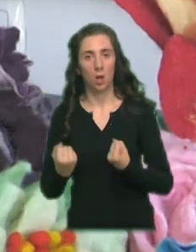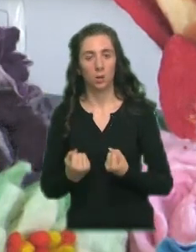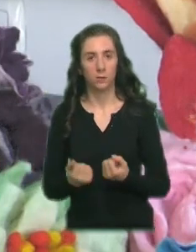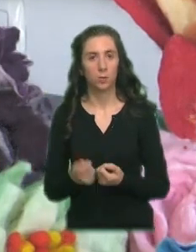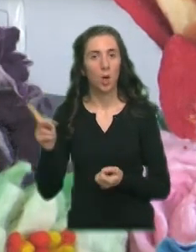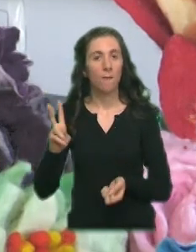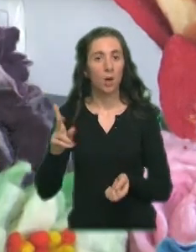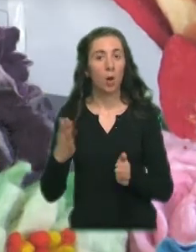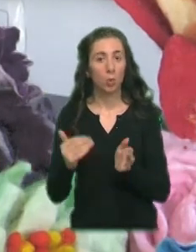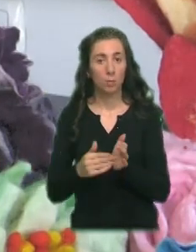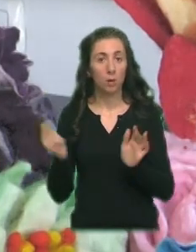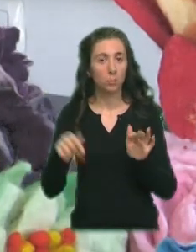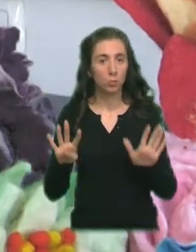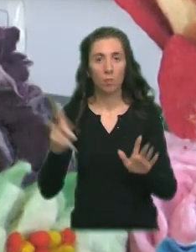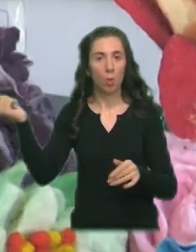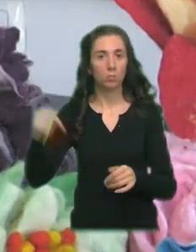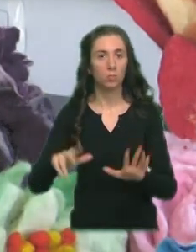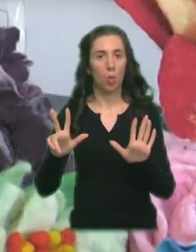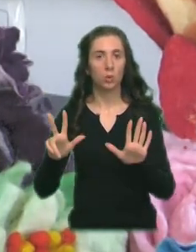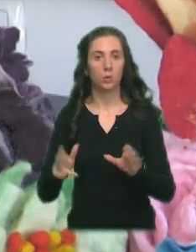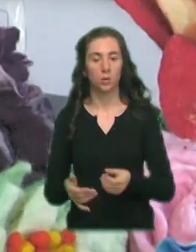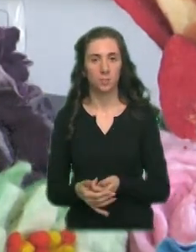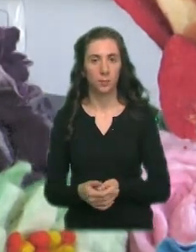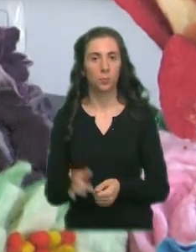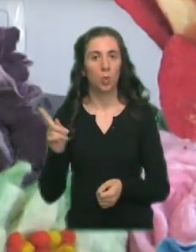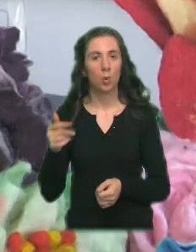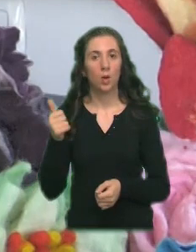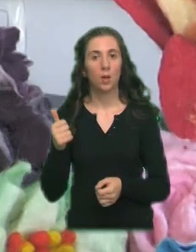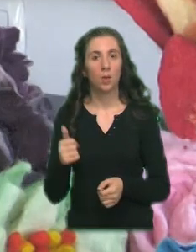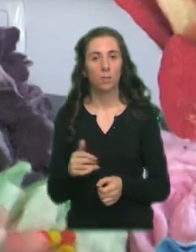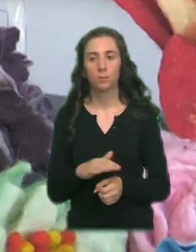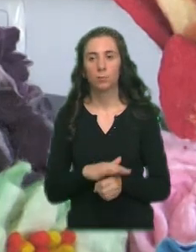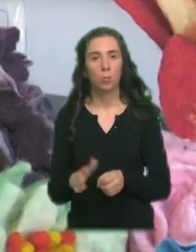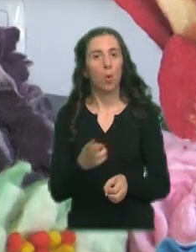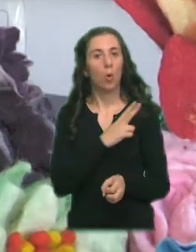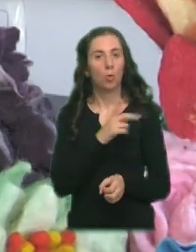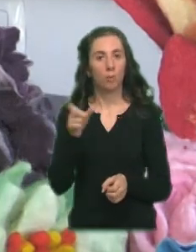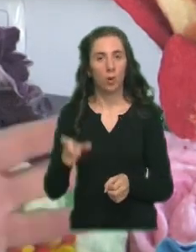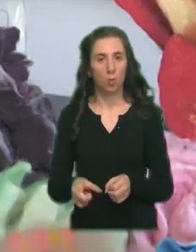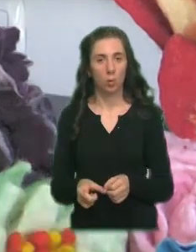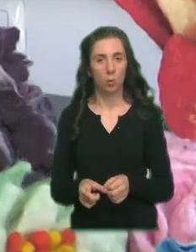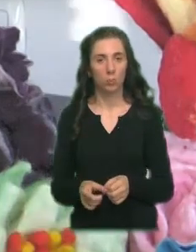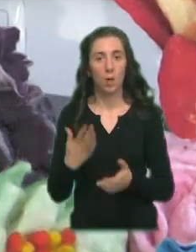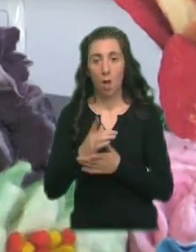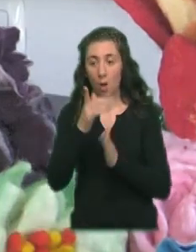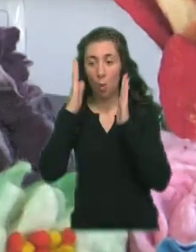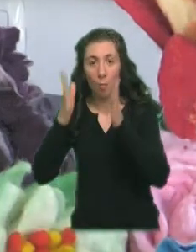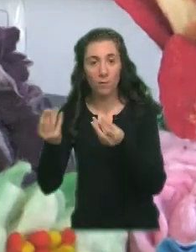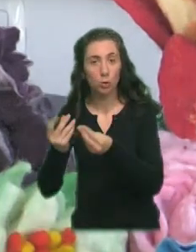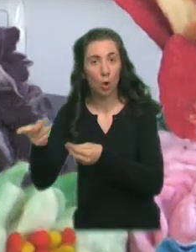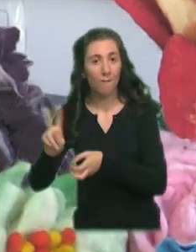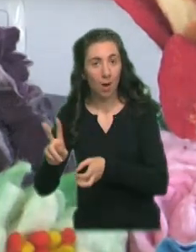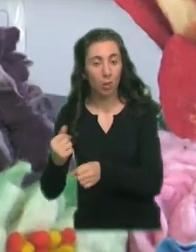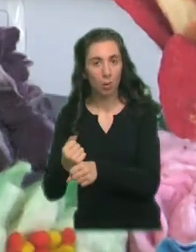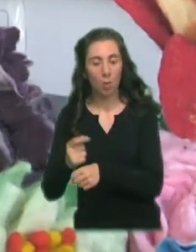zaista napraviti. On je uvijek nama i ono glavni kurir za odnijeti negdje u ovu školu, na ovaj fakultet s